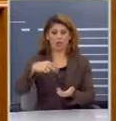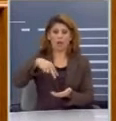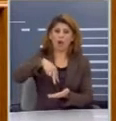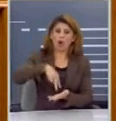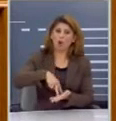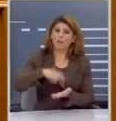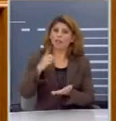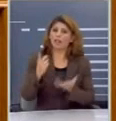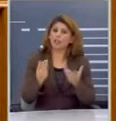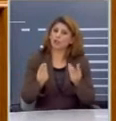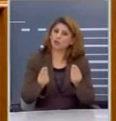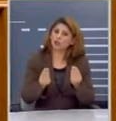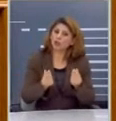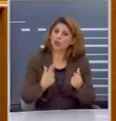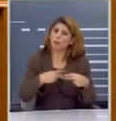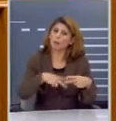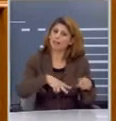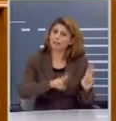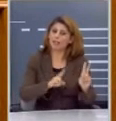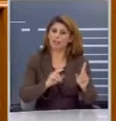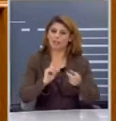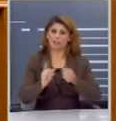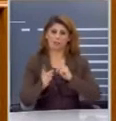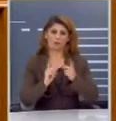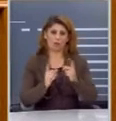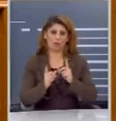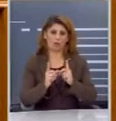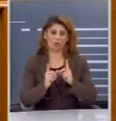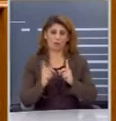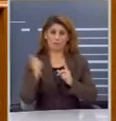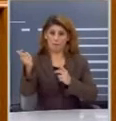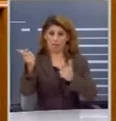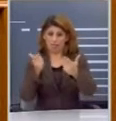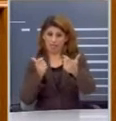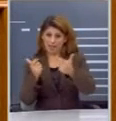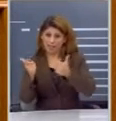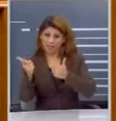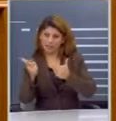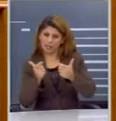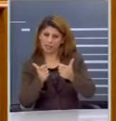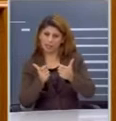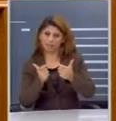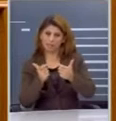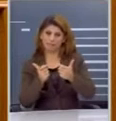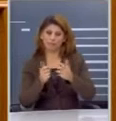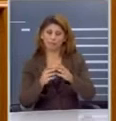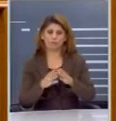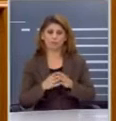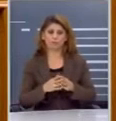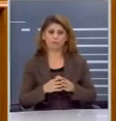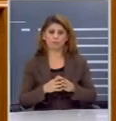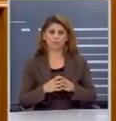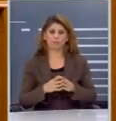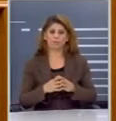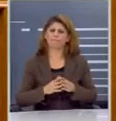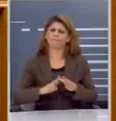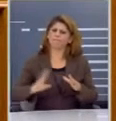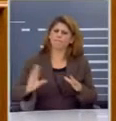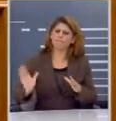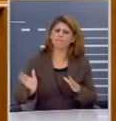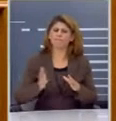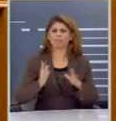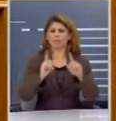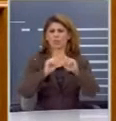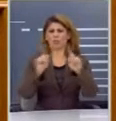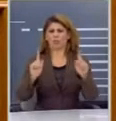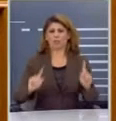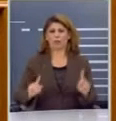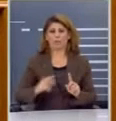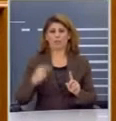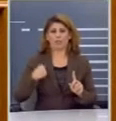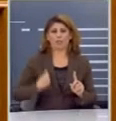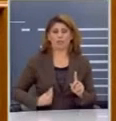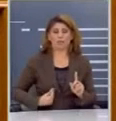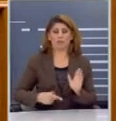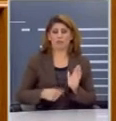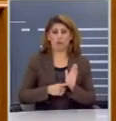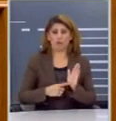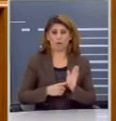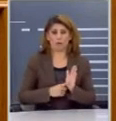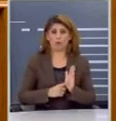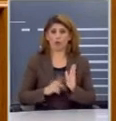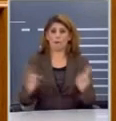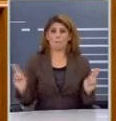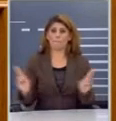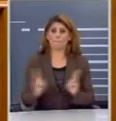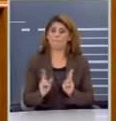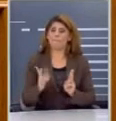ένα τρόπο υλοποίησης της συμφωνίας με τους δανειστές που παρά το πλαίσιο δημοσιονομικών περιορισμών που